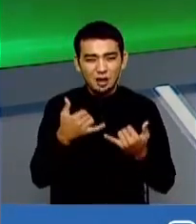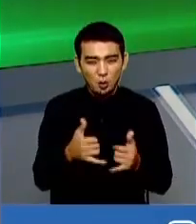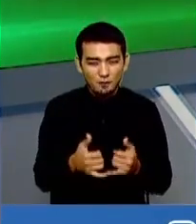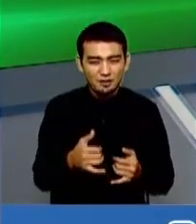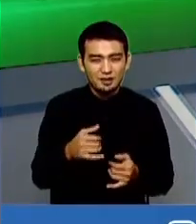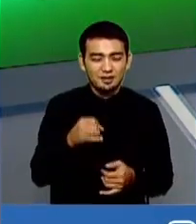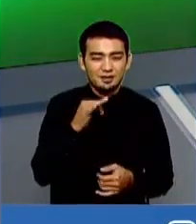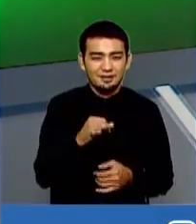безопасность детям